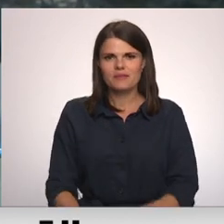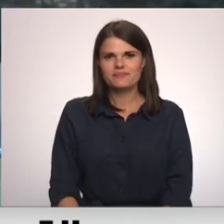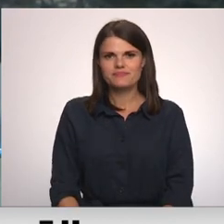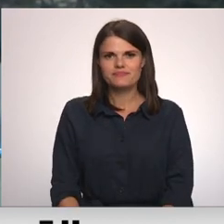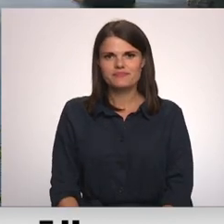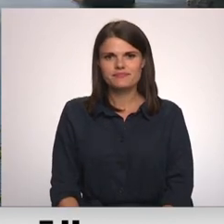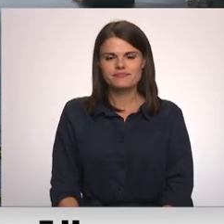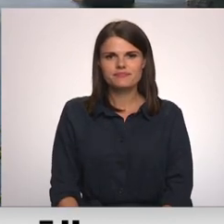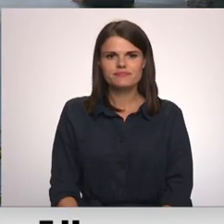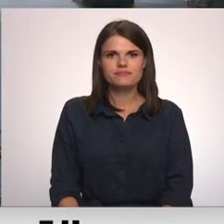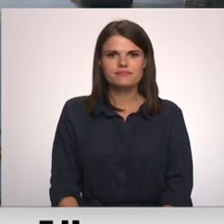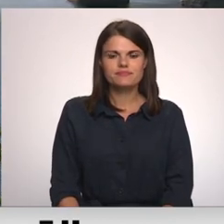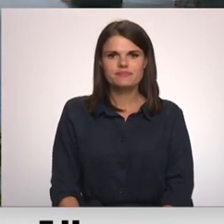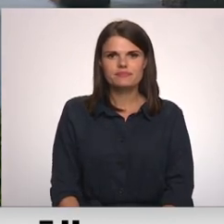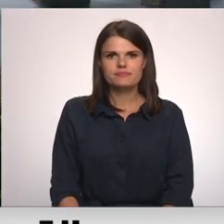sižetā.